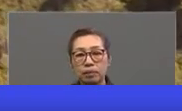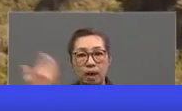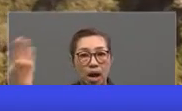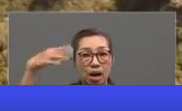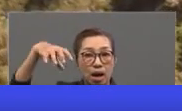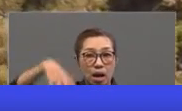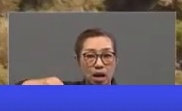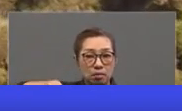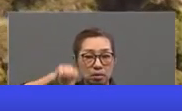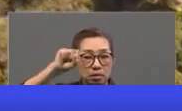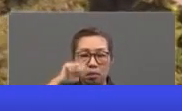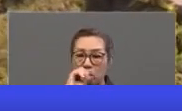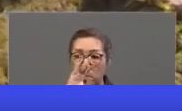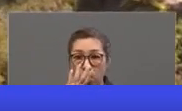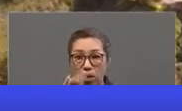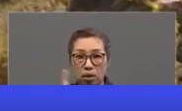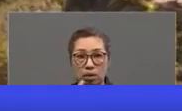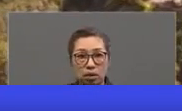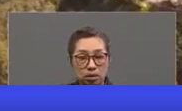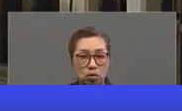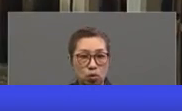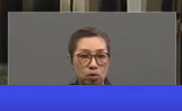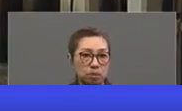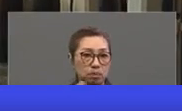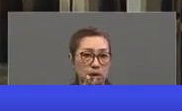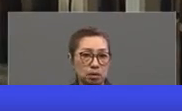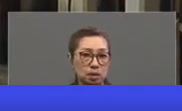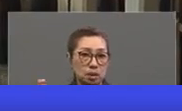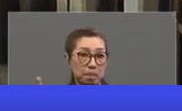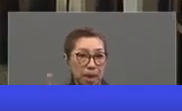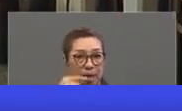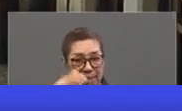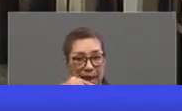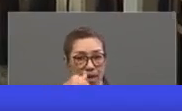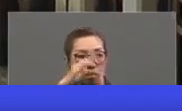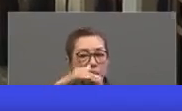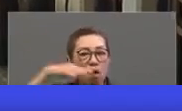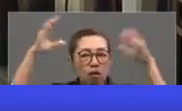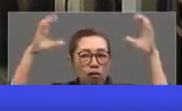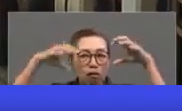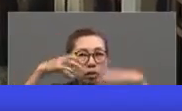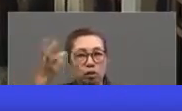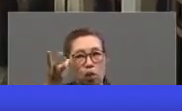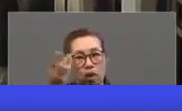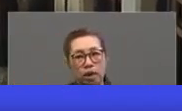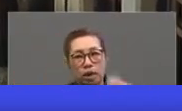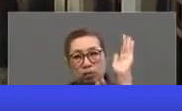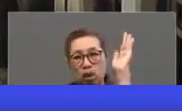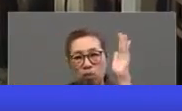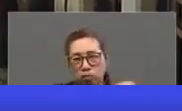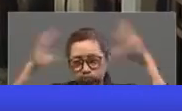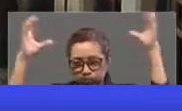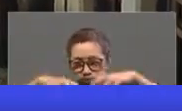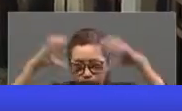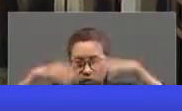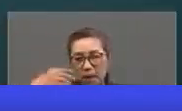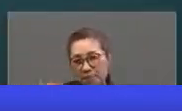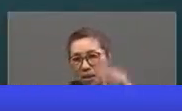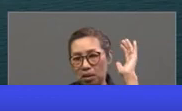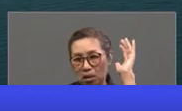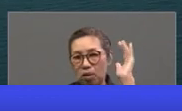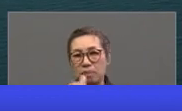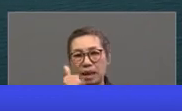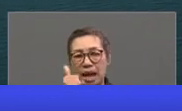ของพายุฤดูร้อนนะคะแล้วก็ปริมาณฝนเนี่ยจะค่อยๆลดลงในวันที่ 30มีนาคมก่อนจะมีแนวโน้มที่